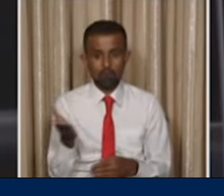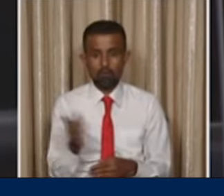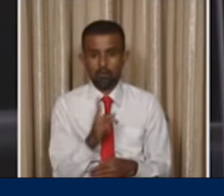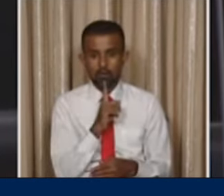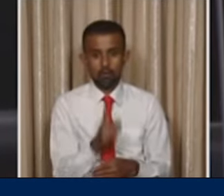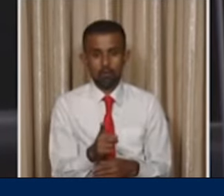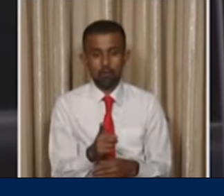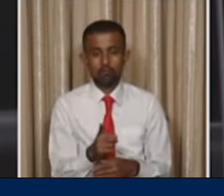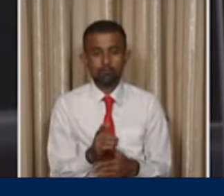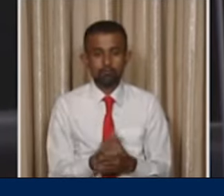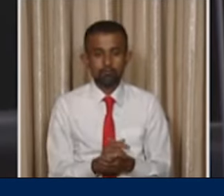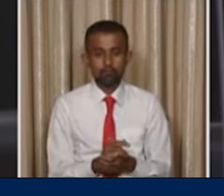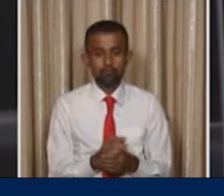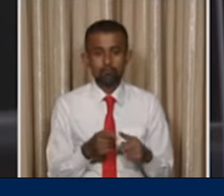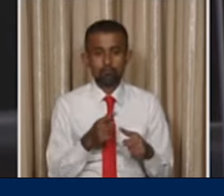නම් එක්ස්ප්‍රෙස් වර්ල් නඩුව,